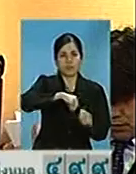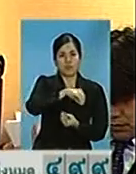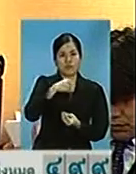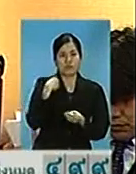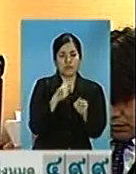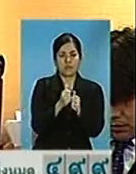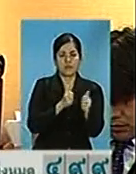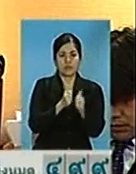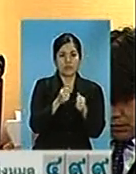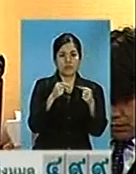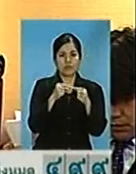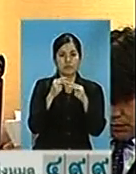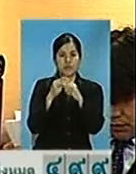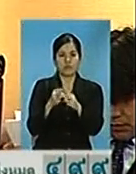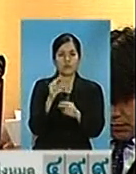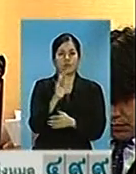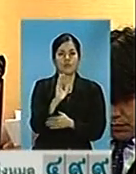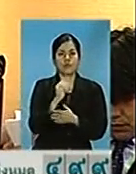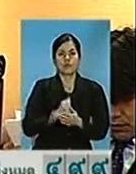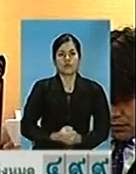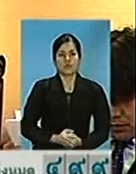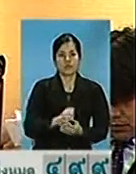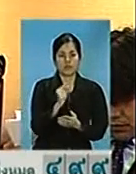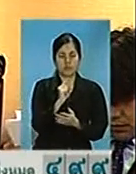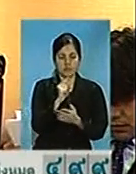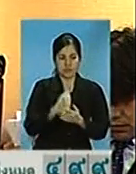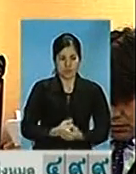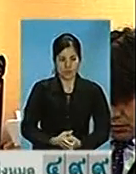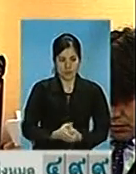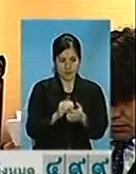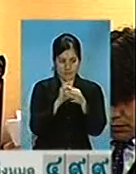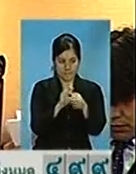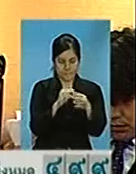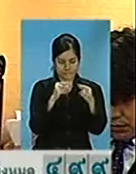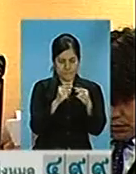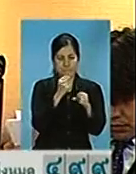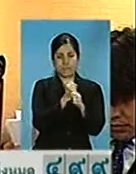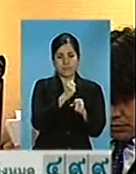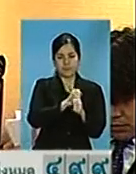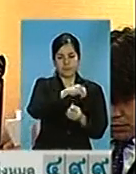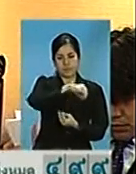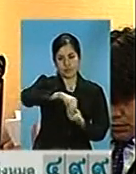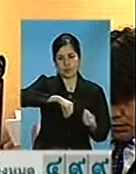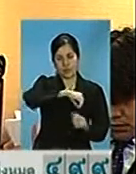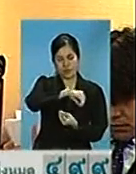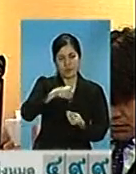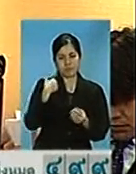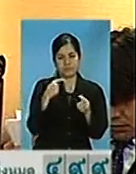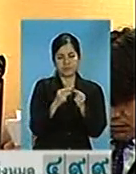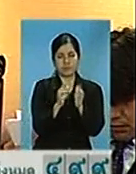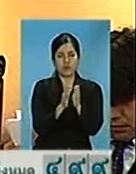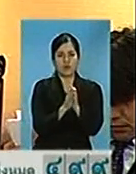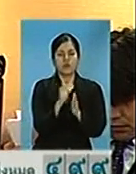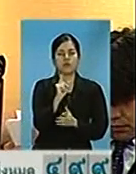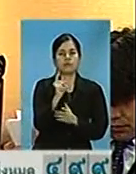ขันกับภาคเอกชนนะครับสำหรับผู้ประกอบธุรกิจก็รวมทุกอย่างทั้งผู้ประก